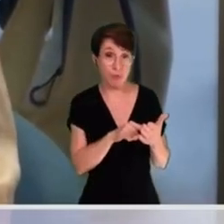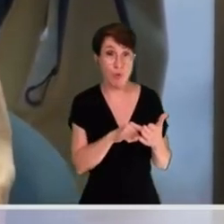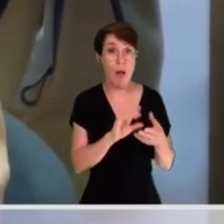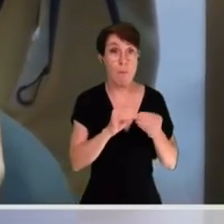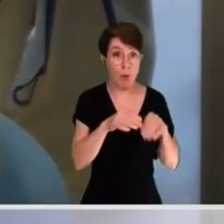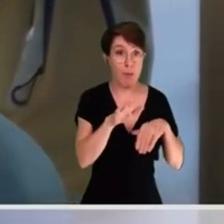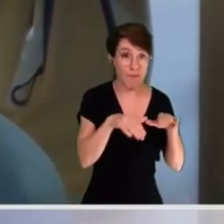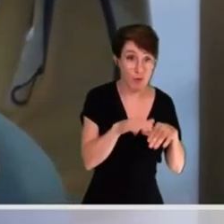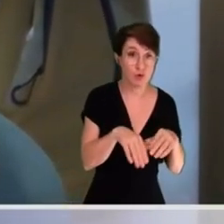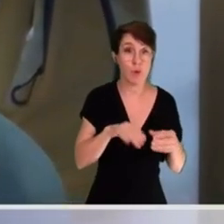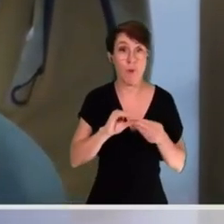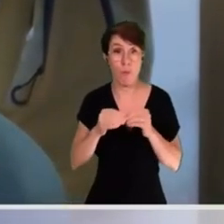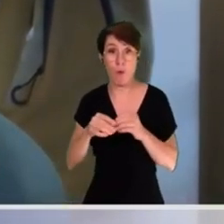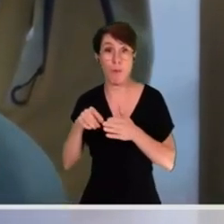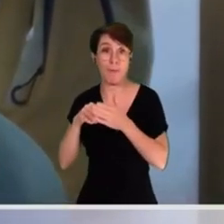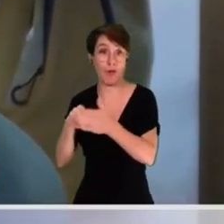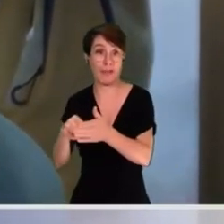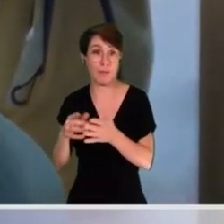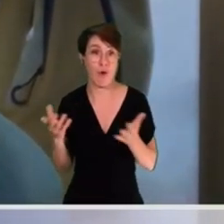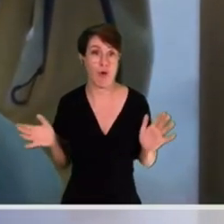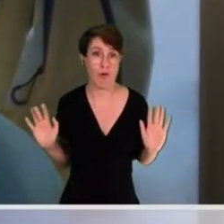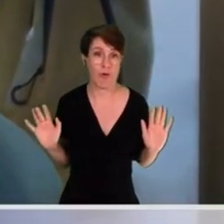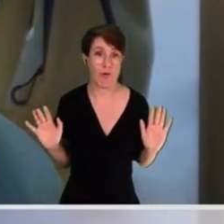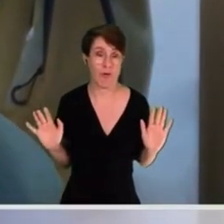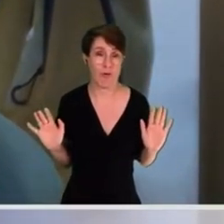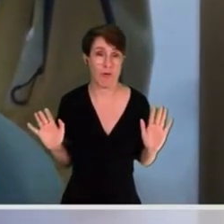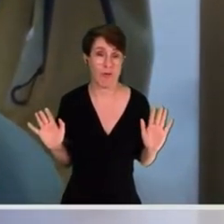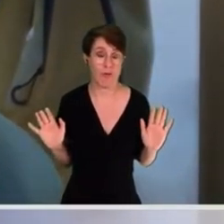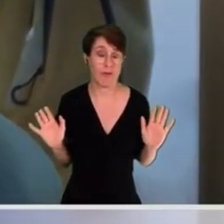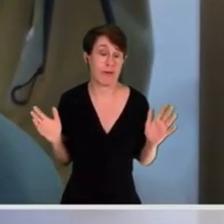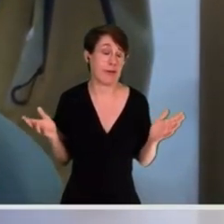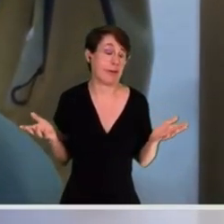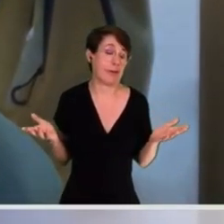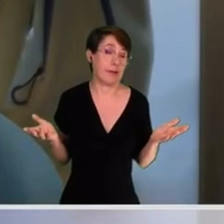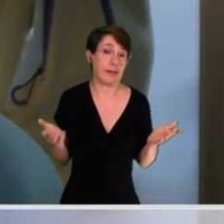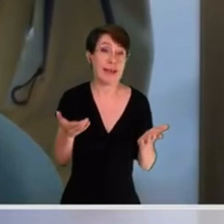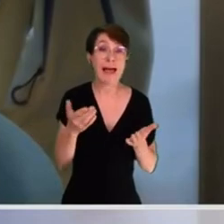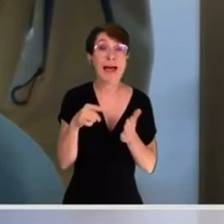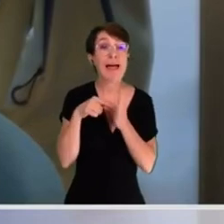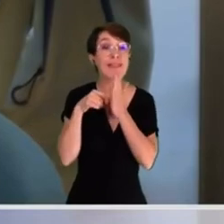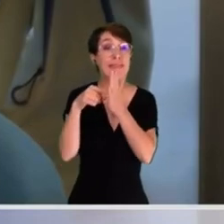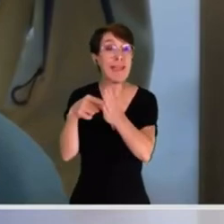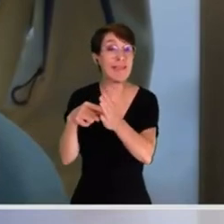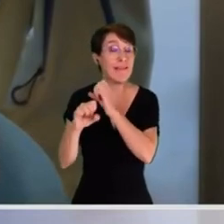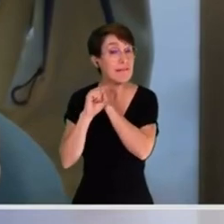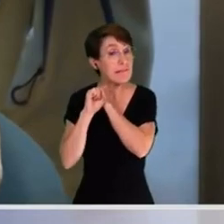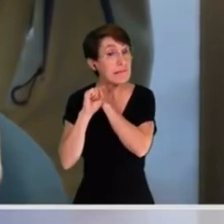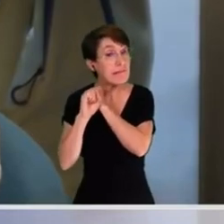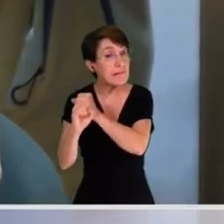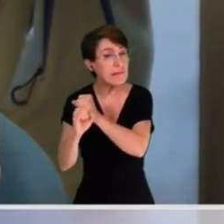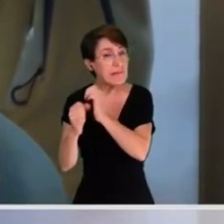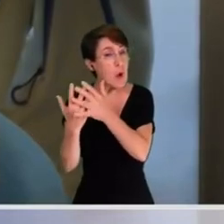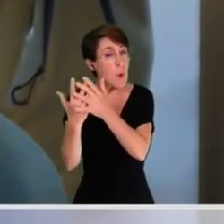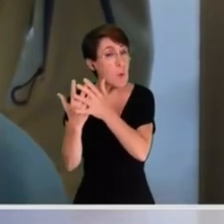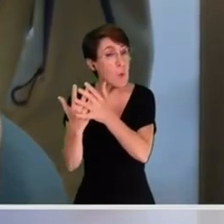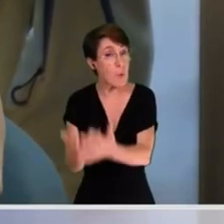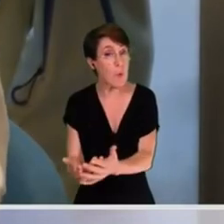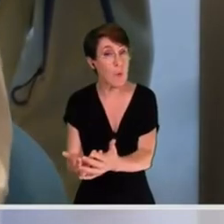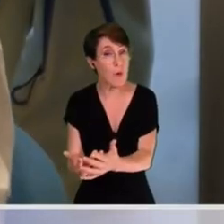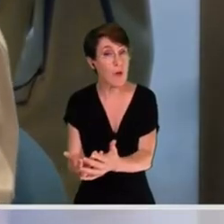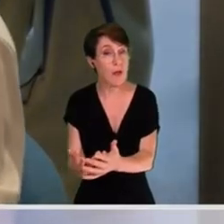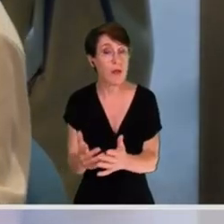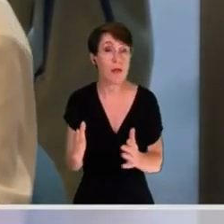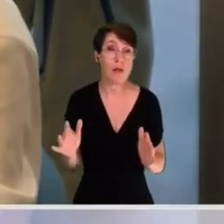fonctionnement, c'est ça qui compte. Et moi, je voudrais dire que cette dette que nous avons là, qui est très très lourde, je